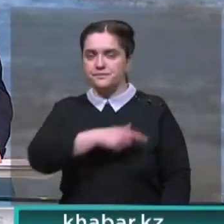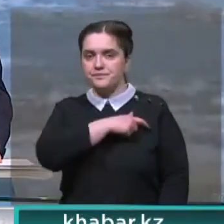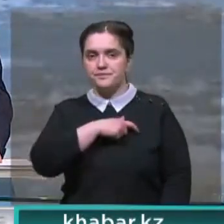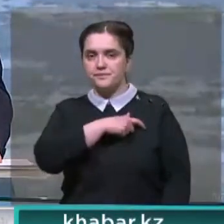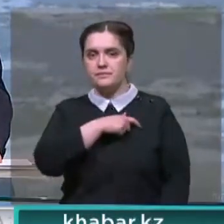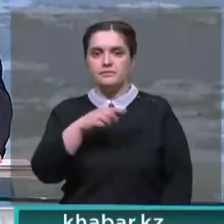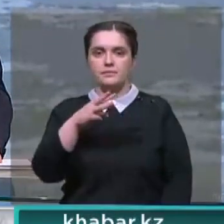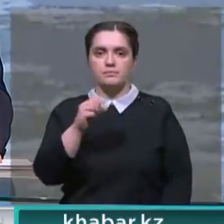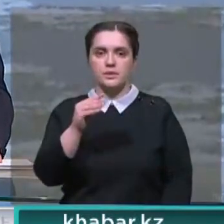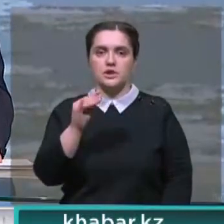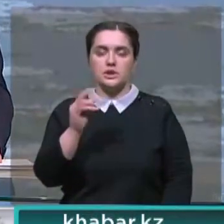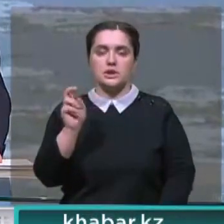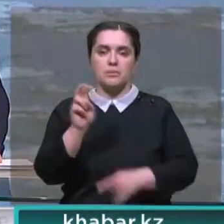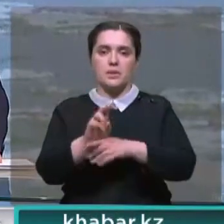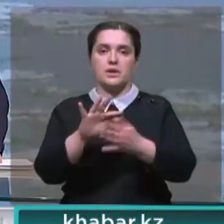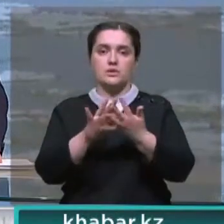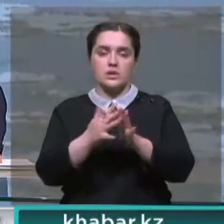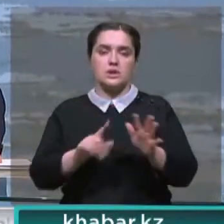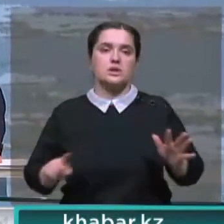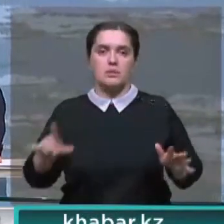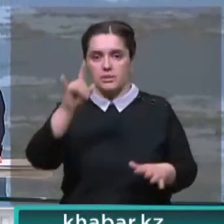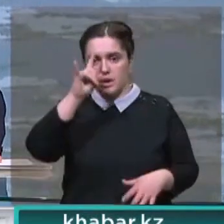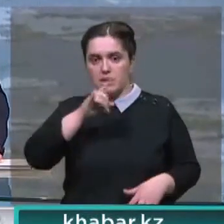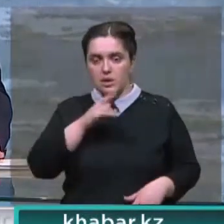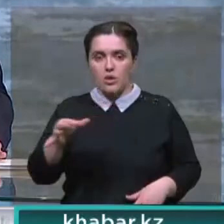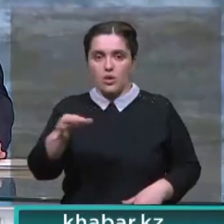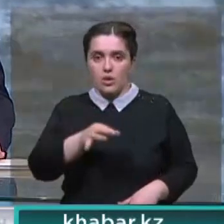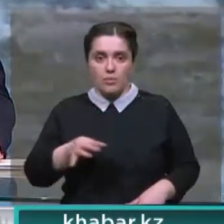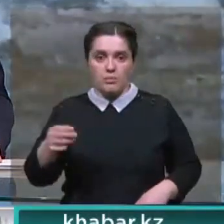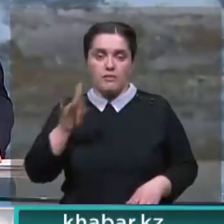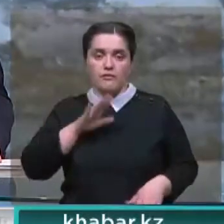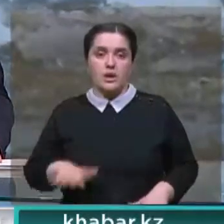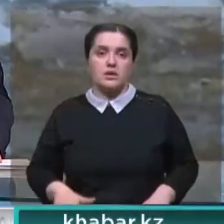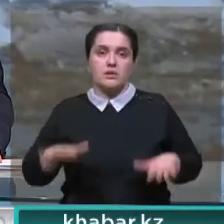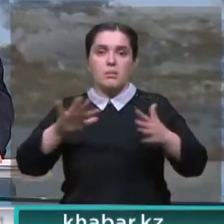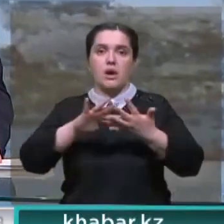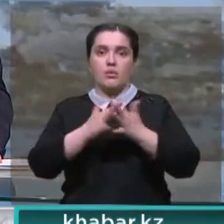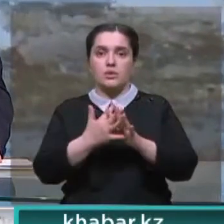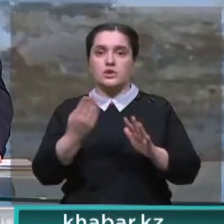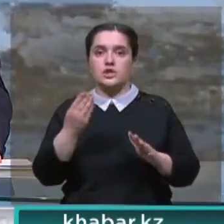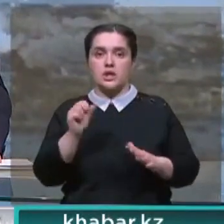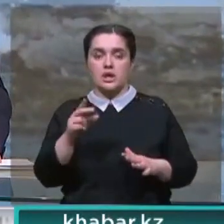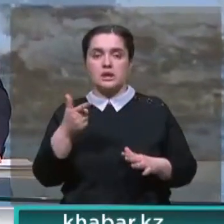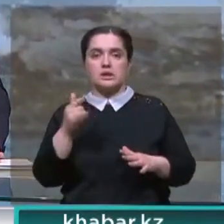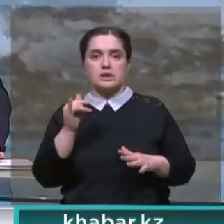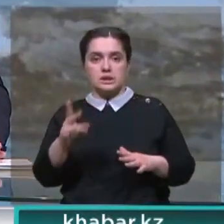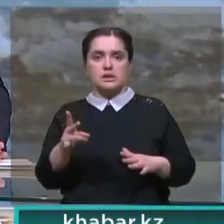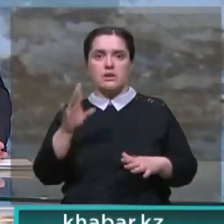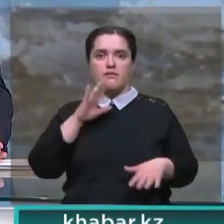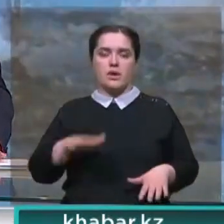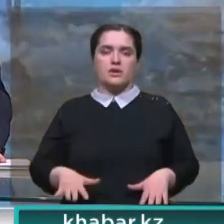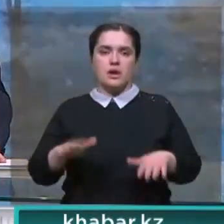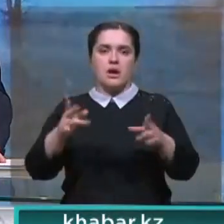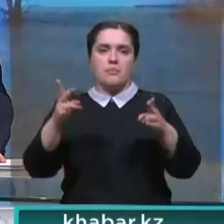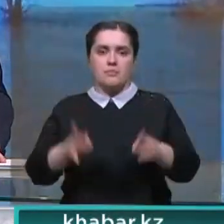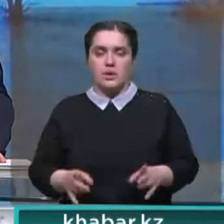Депутаты Мажилиса посетили села Западно-Казахстанской области, которые накрыли паводки. В ауле Шалгын от большой